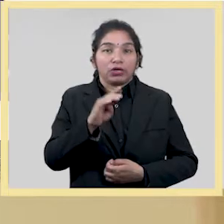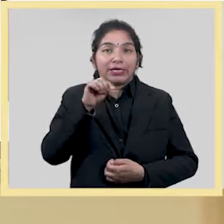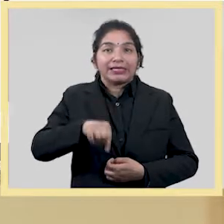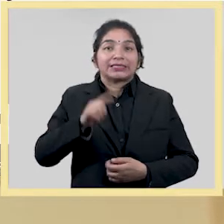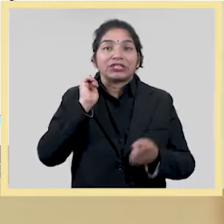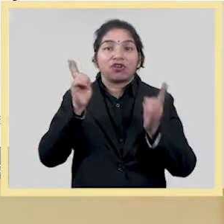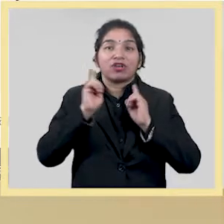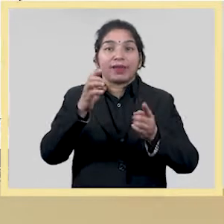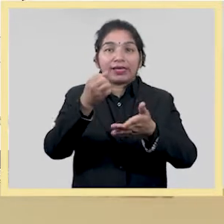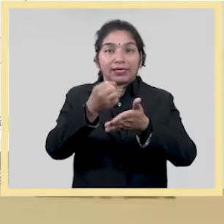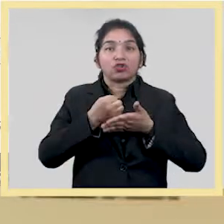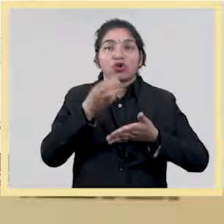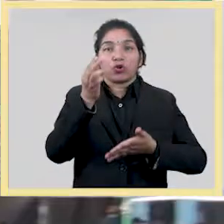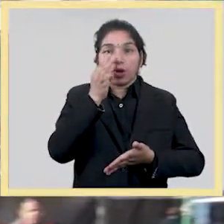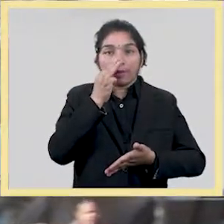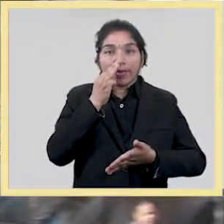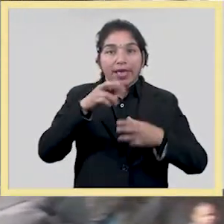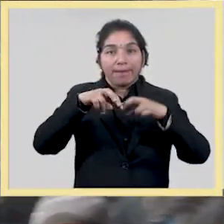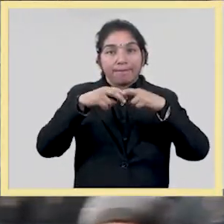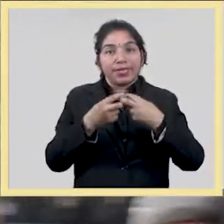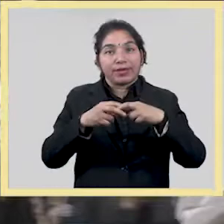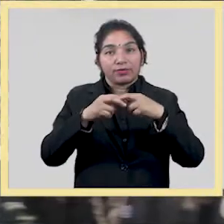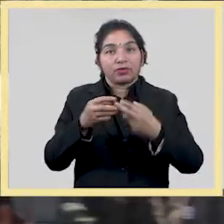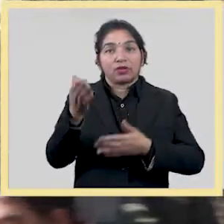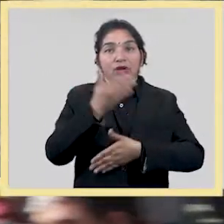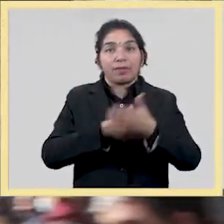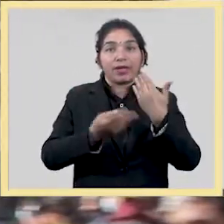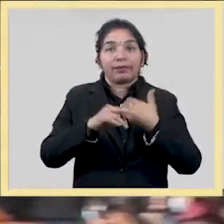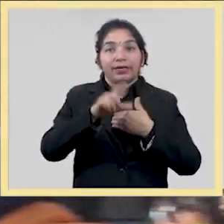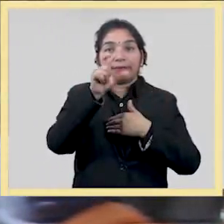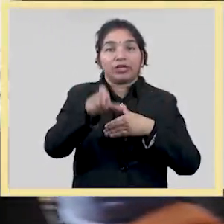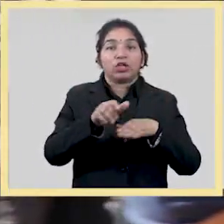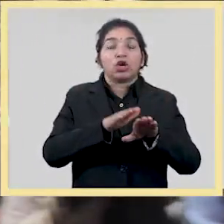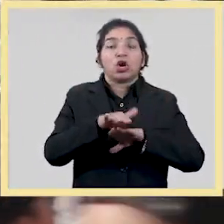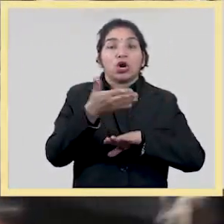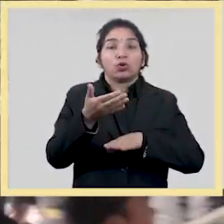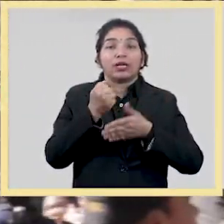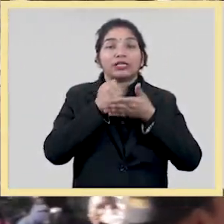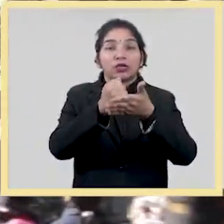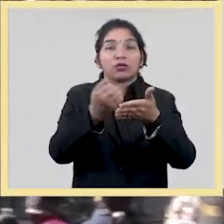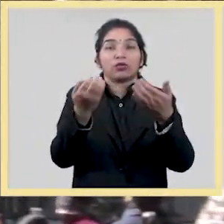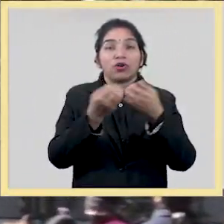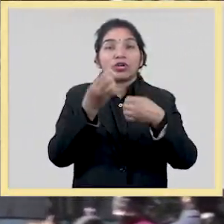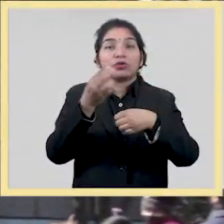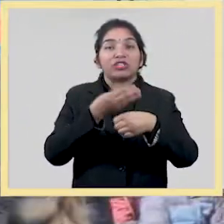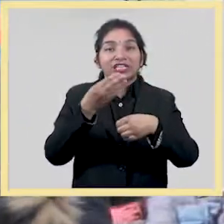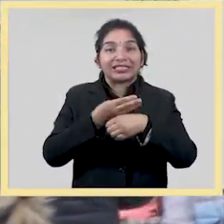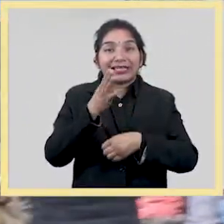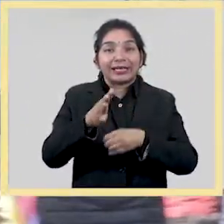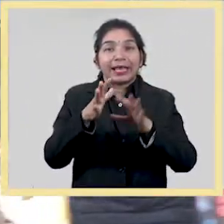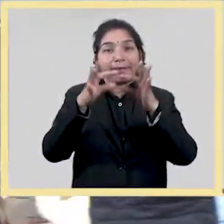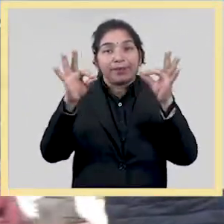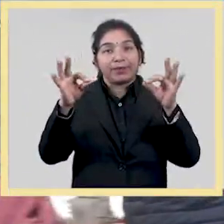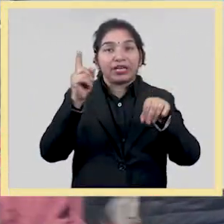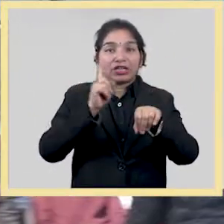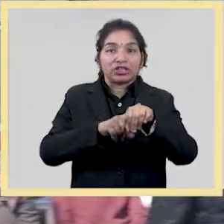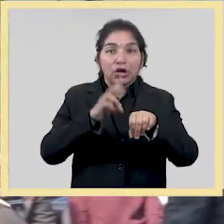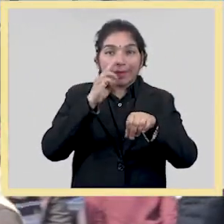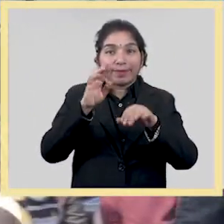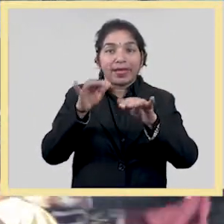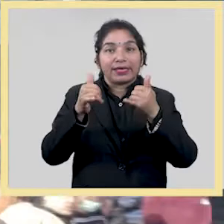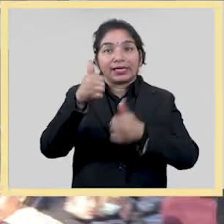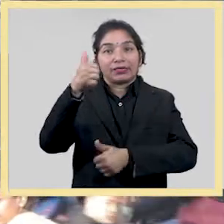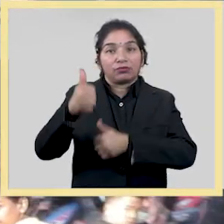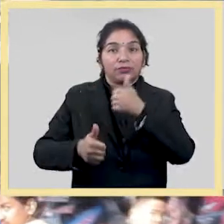गोकर्णेश्वर नगरपालिकाको सहयोगमा मेरुदण्ड पक्षघात अपाङ्गता भएका व्यक्तिहरूलाई सहयोग पुर्याउने उद्देश्यले विभिन्न समयमा